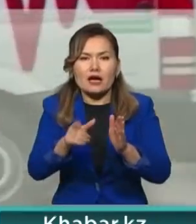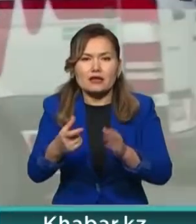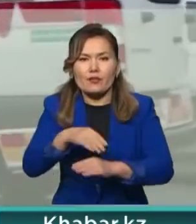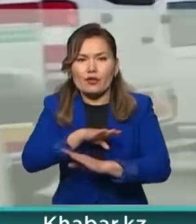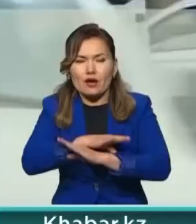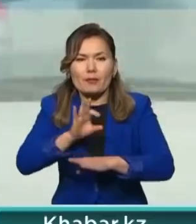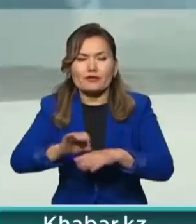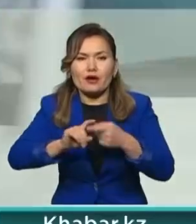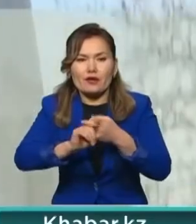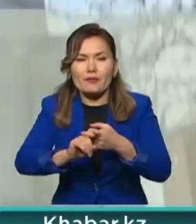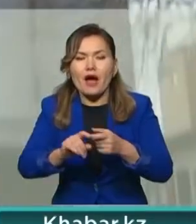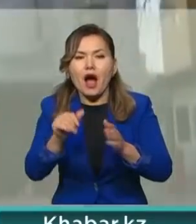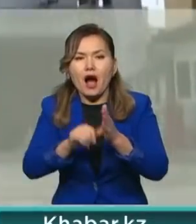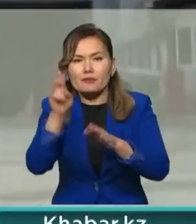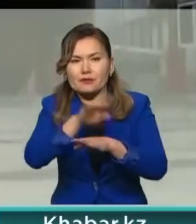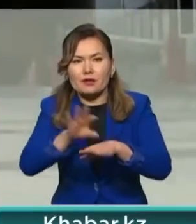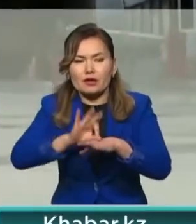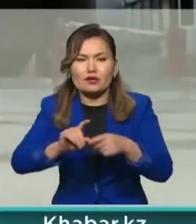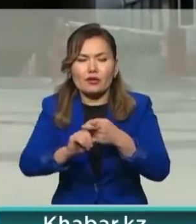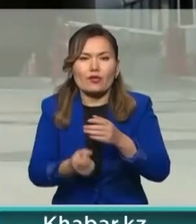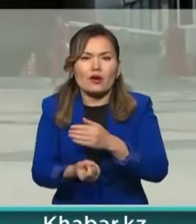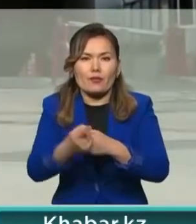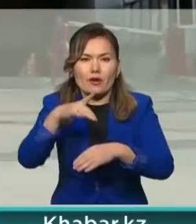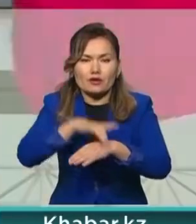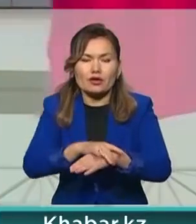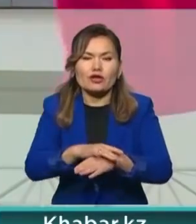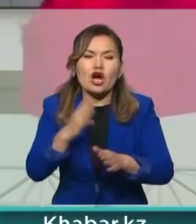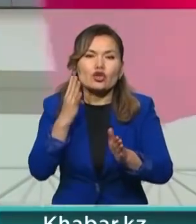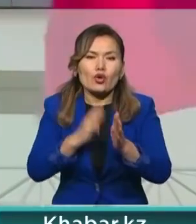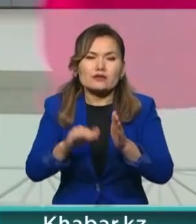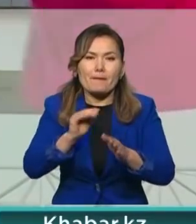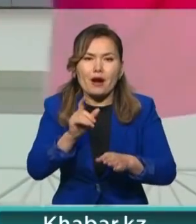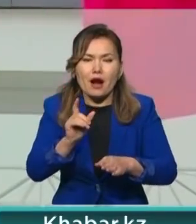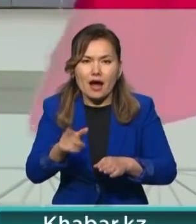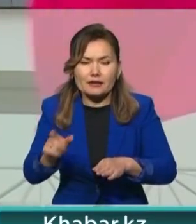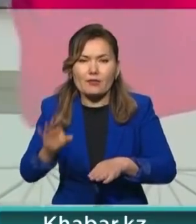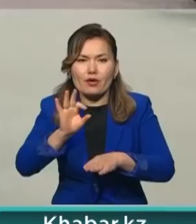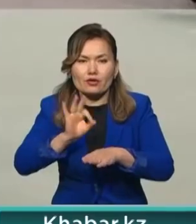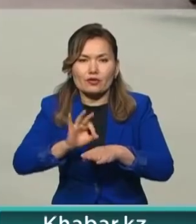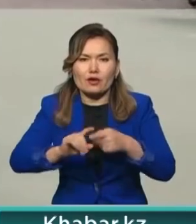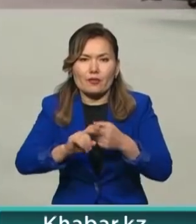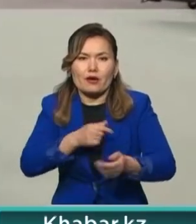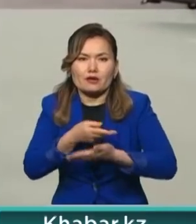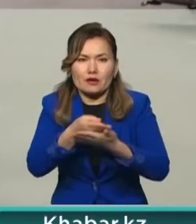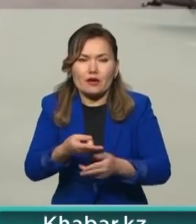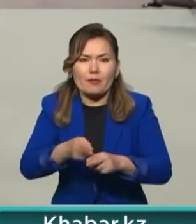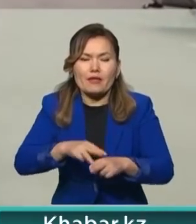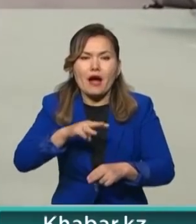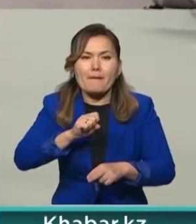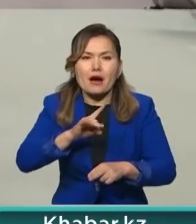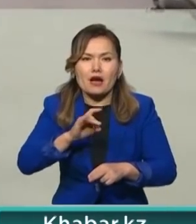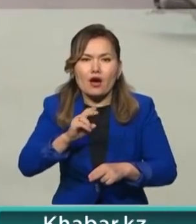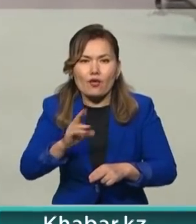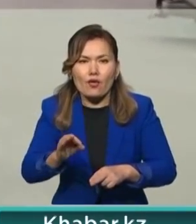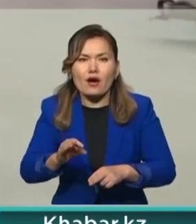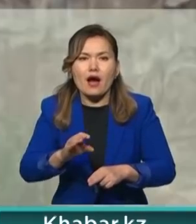60-тан астам елде анықталып, оны жұқтырғандардың саны 90000-нан асты. Соңғы мәліметке қарағанда дерт Марокко, Сауд